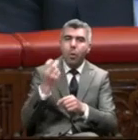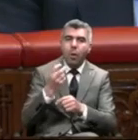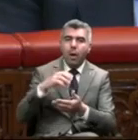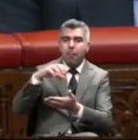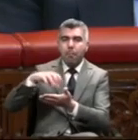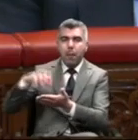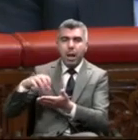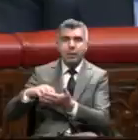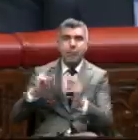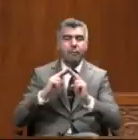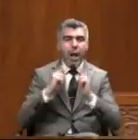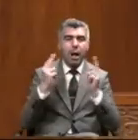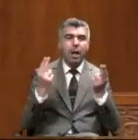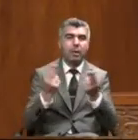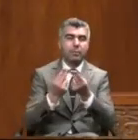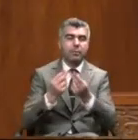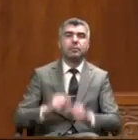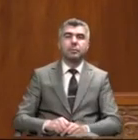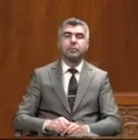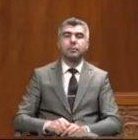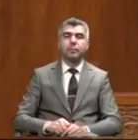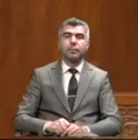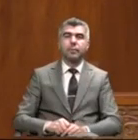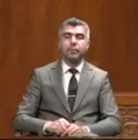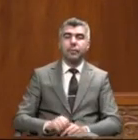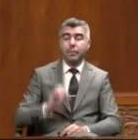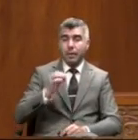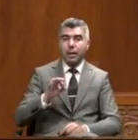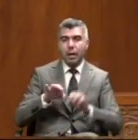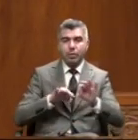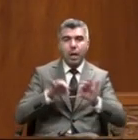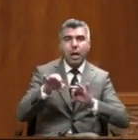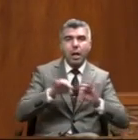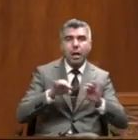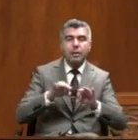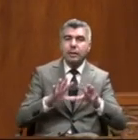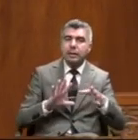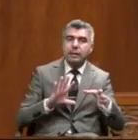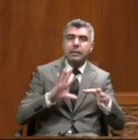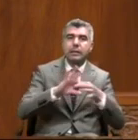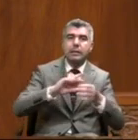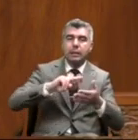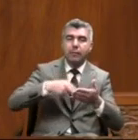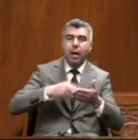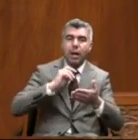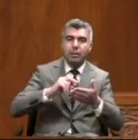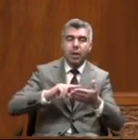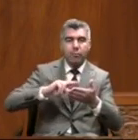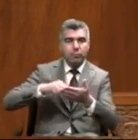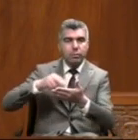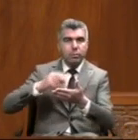مناطق العالم كل هذا تم اجراءته في اتفاقيه مشتركه مع مختلف الفاعلين